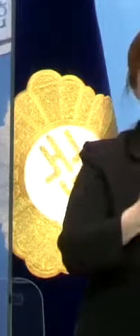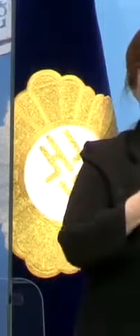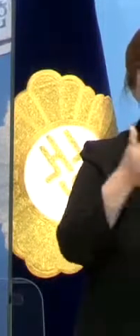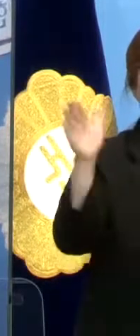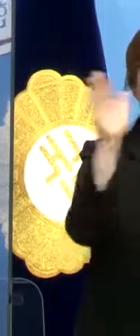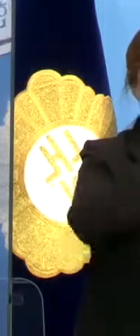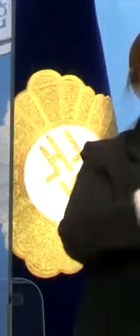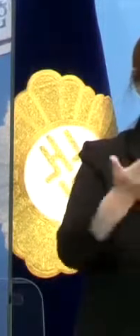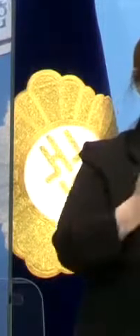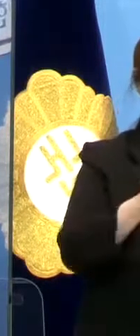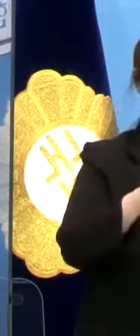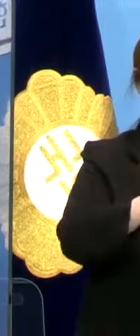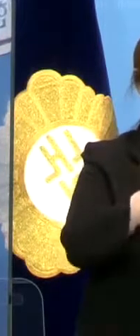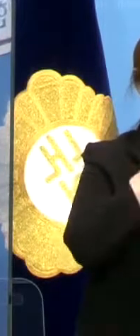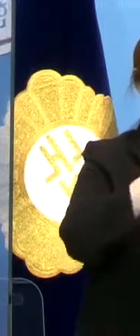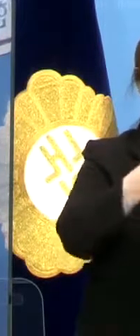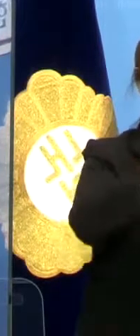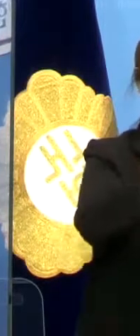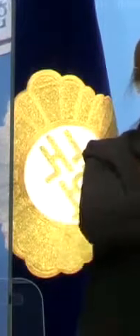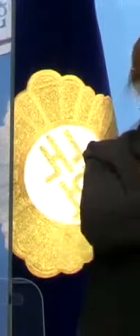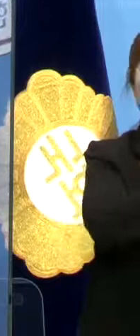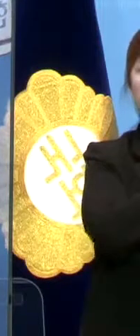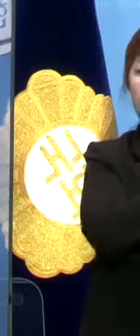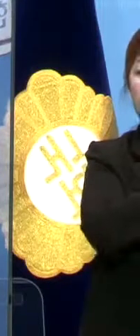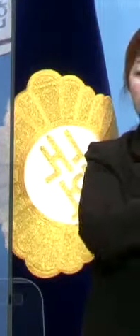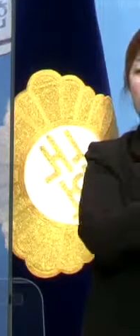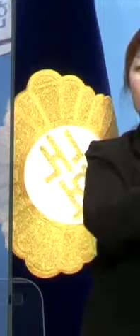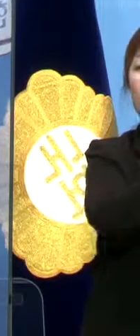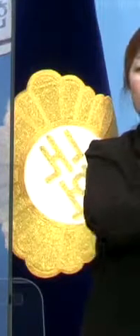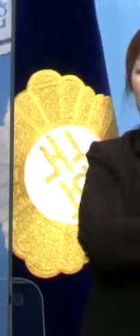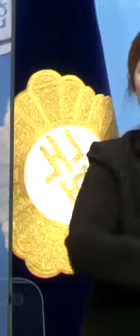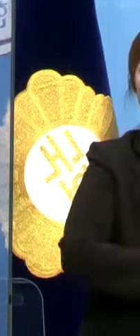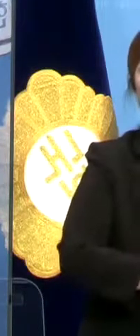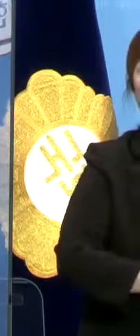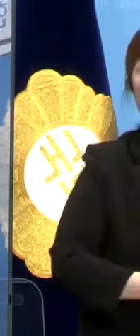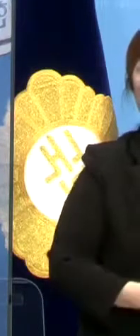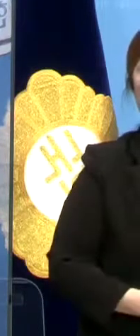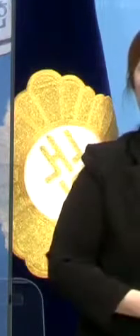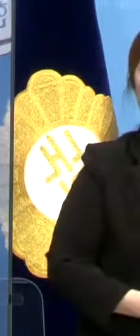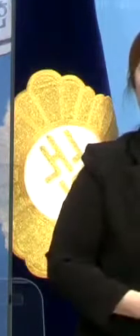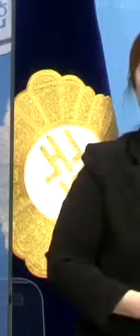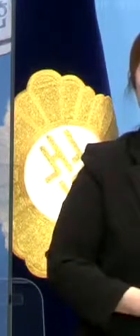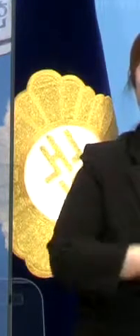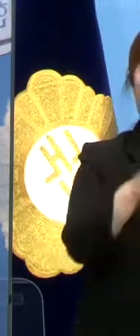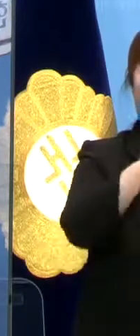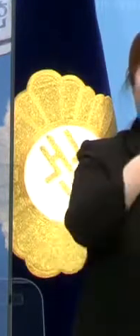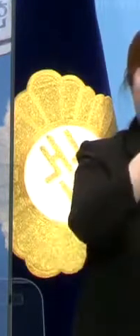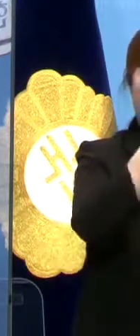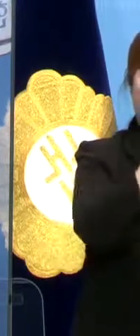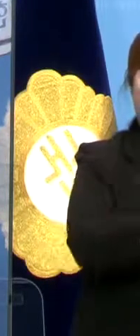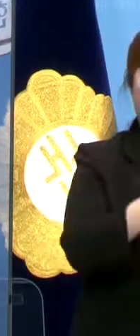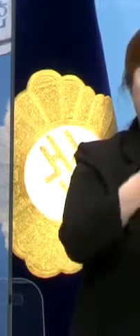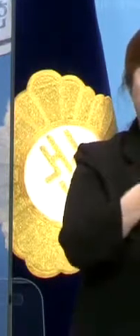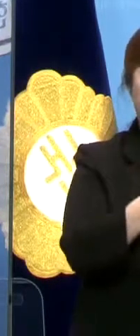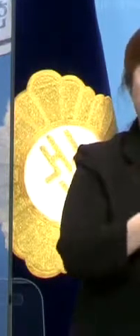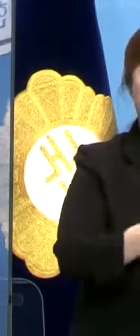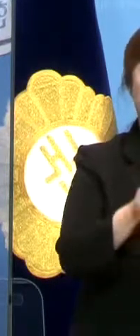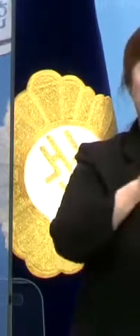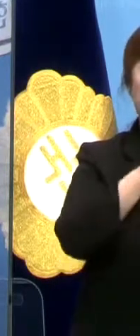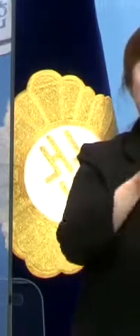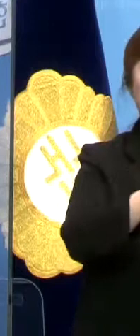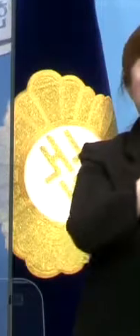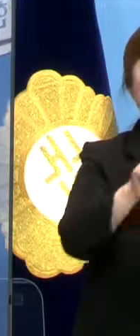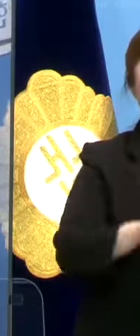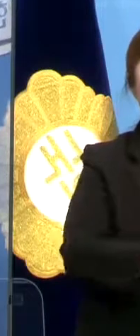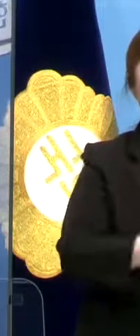용인 해온 것 자체가 심각한 문제라고 생각합니다 어떤 경우에도 심지어는